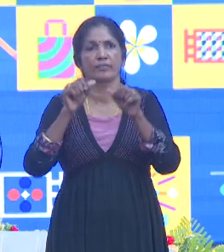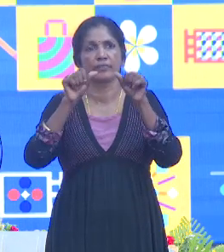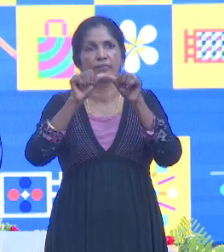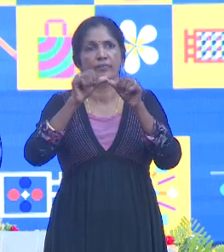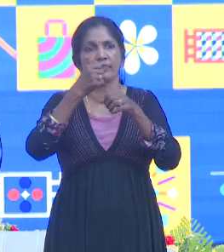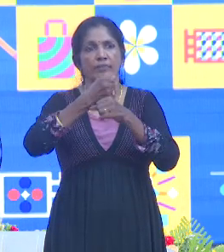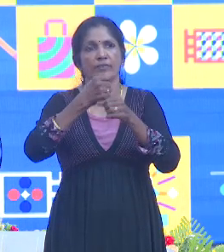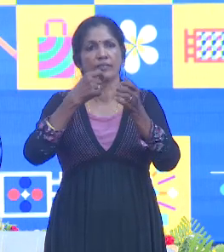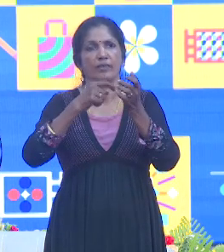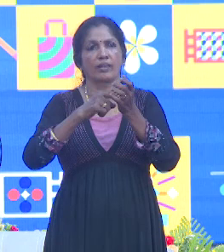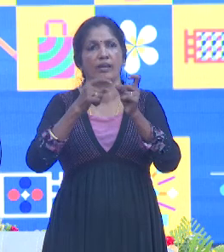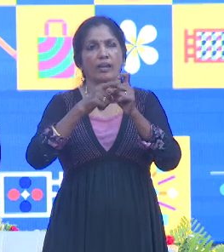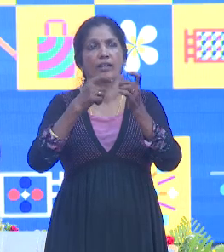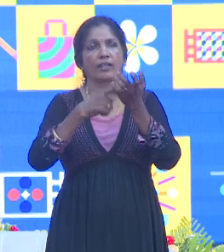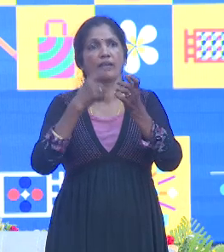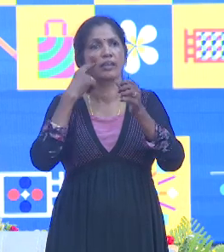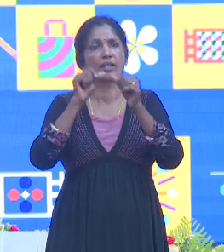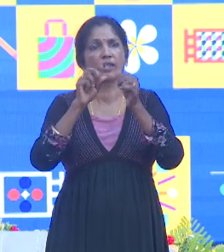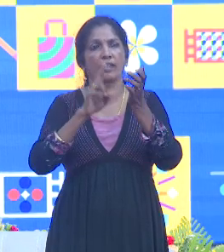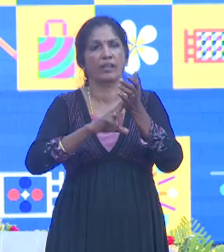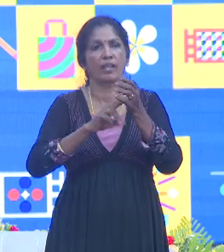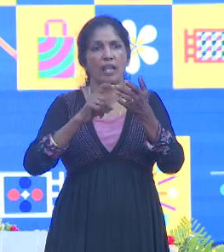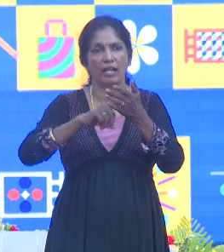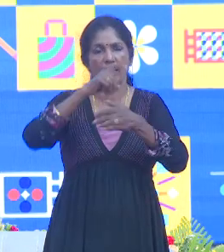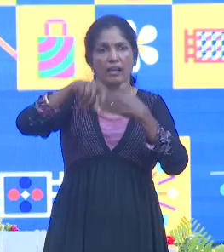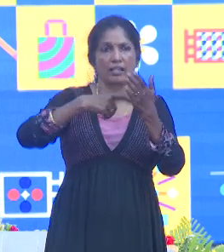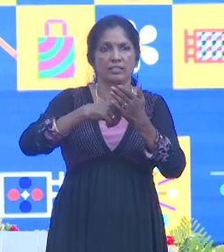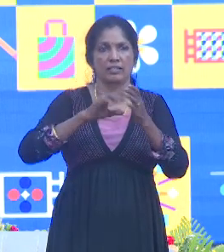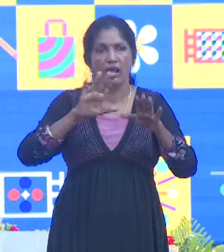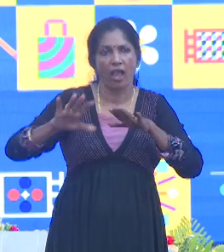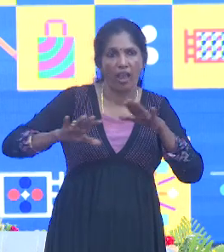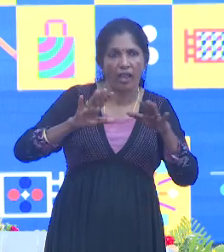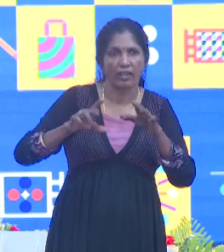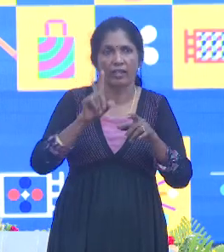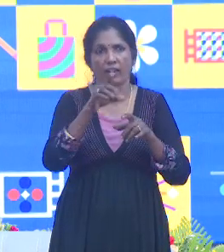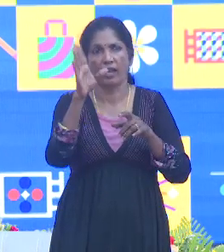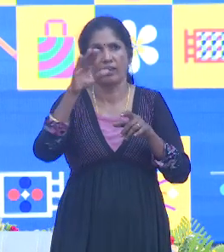അഗ്രേറിയൻ റിലേഷൻസ് ആക്ട് 1957.